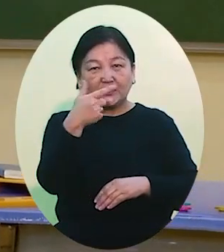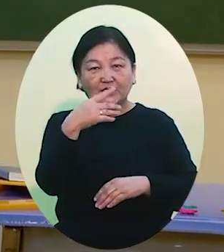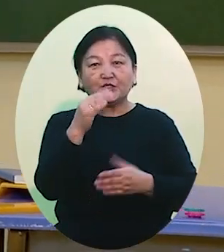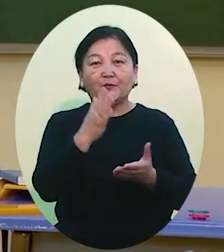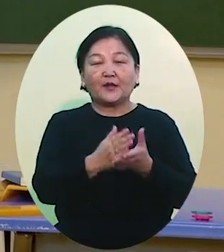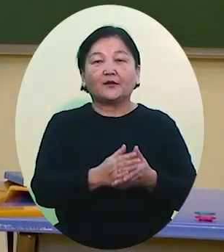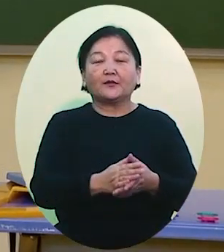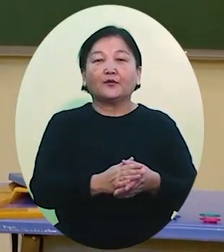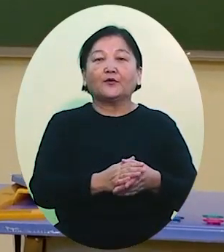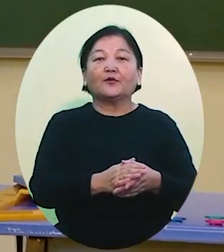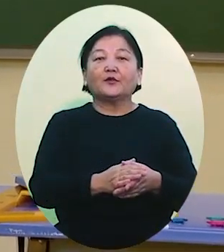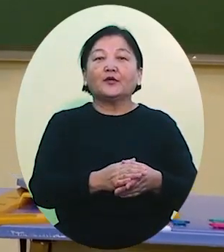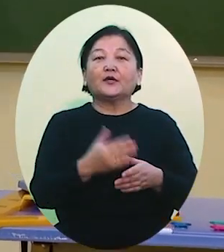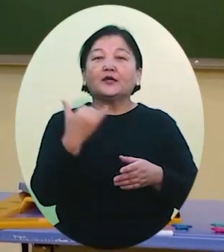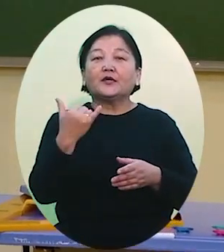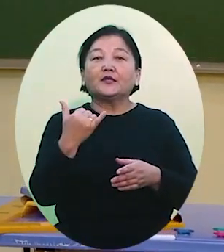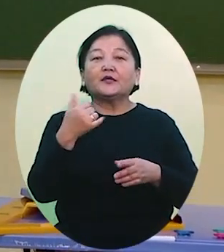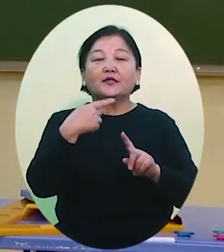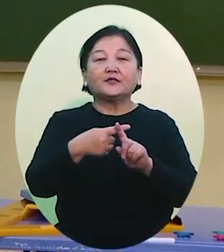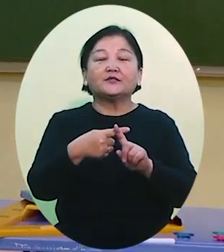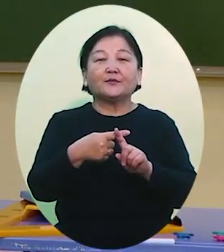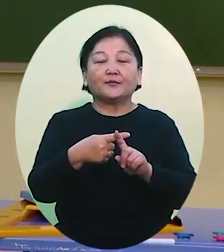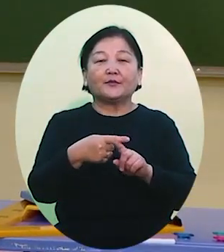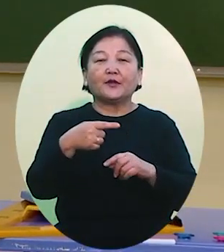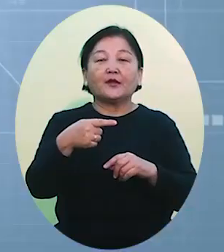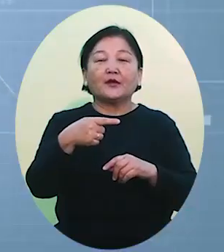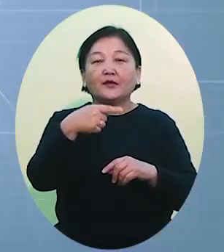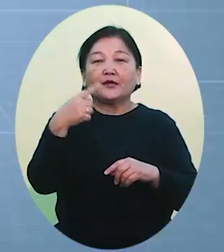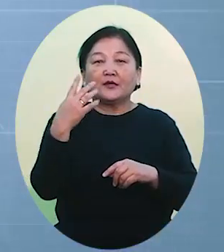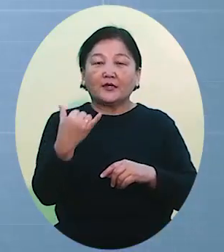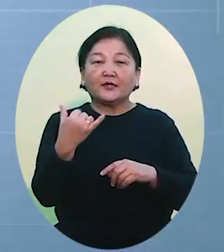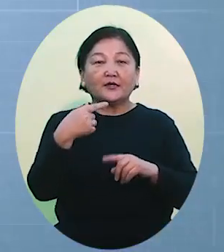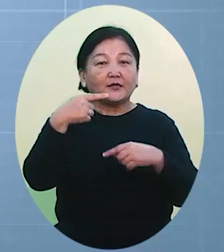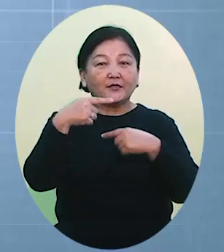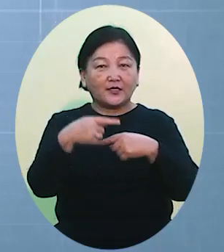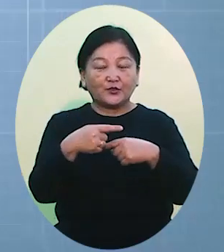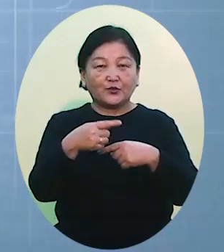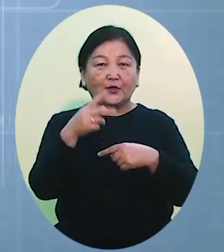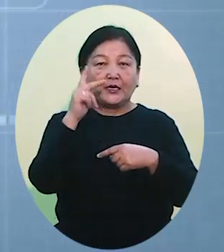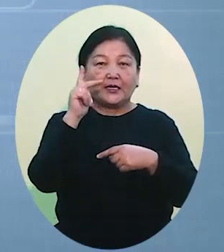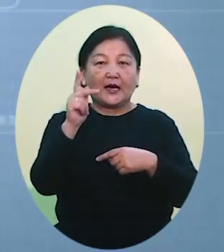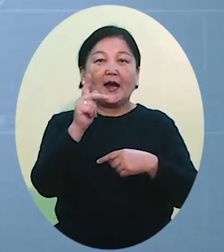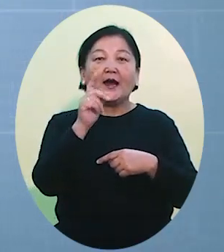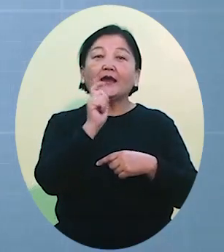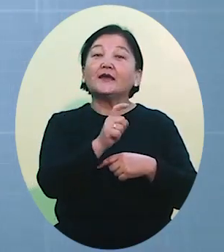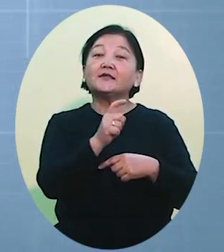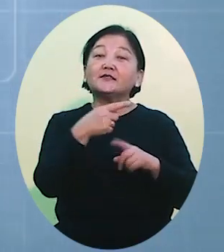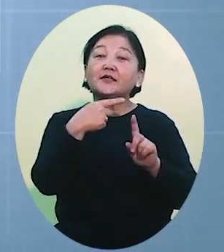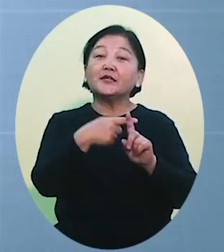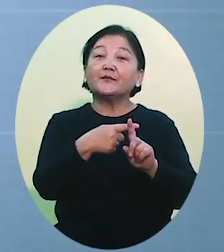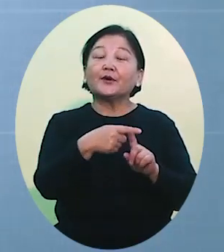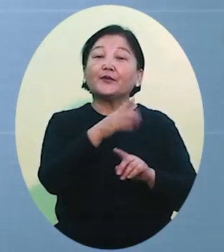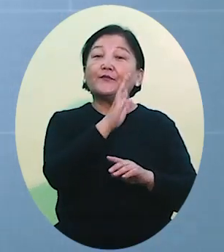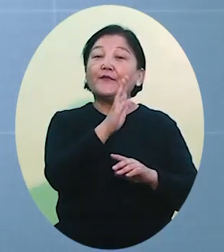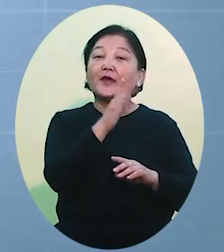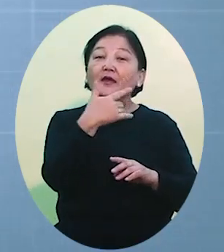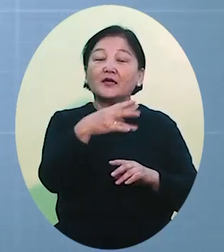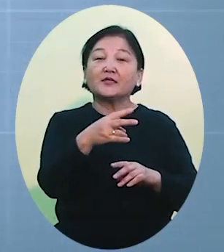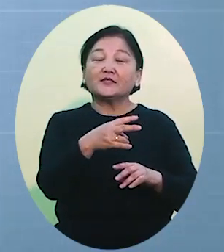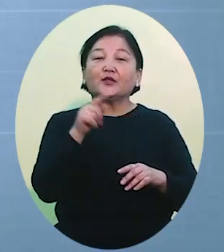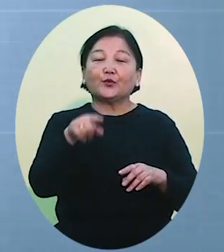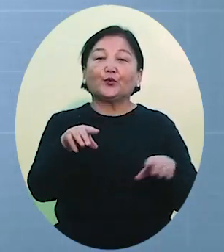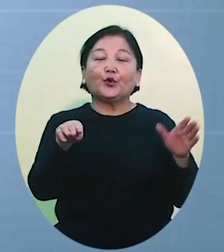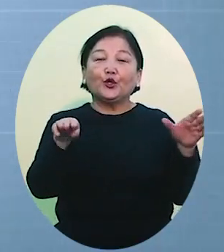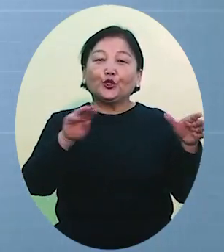тэнцүү kx дээр нэмэх нь b гэсэн томьёогоор тодорхойлогдох функцыг шугам функц гэж нэрлэнэ. x-ийг